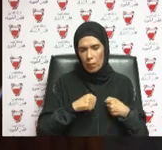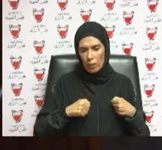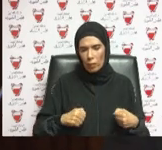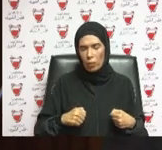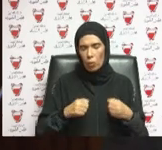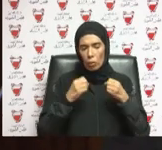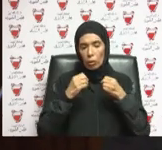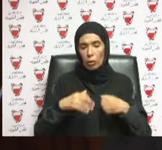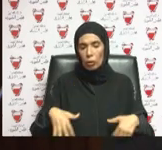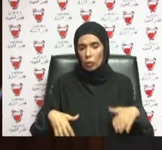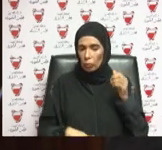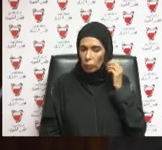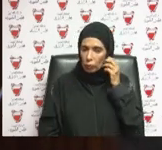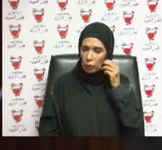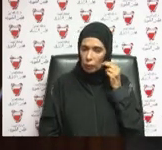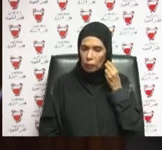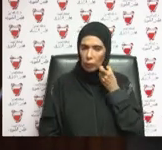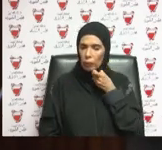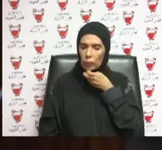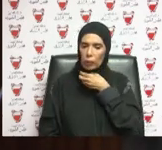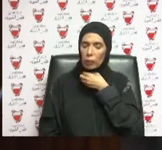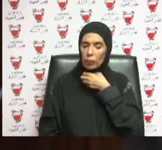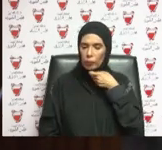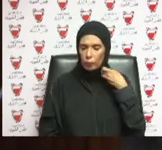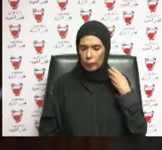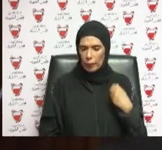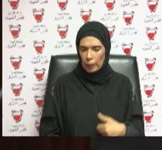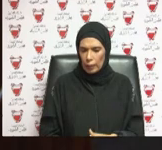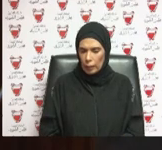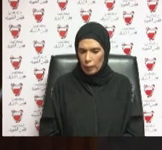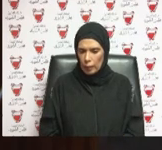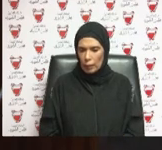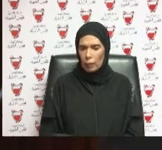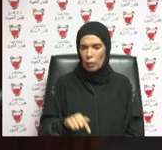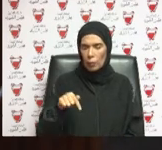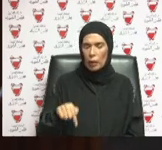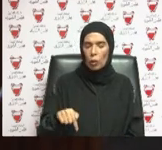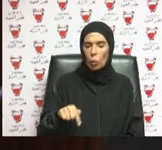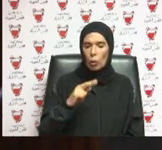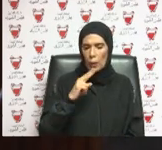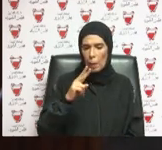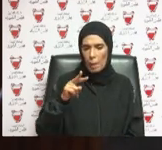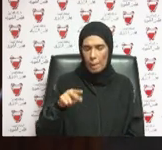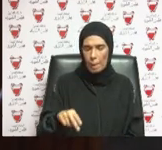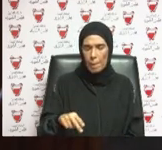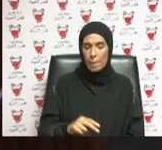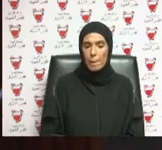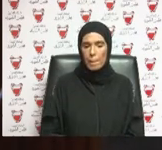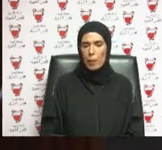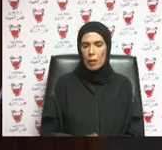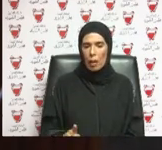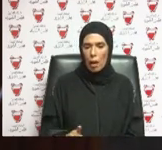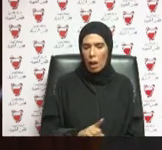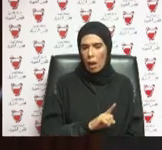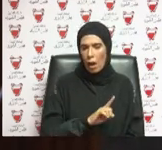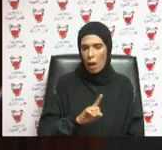والخسارة التي منيت بها البحرين الغالية. ولا نملك في هذا المقام إلا أن نقول لا حول ولا قوة